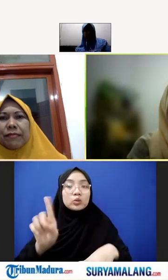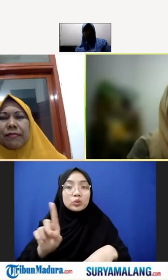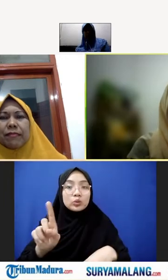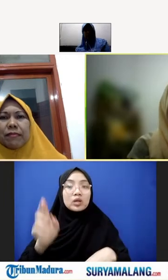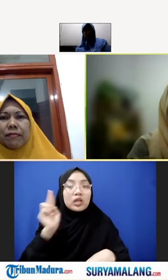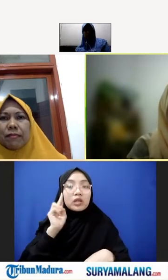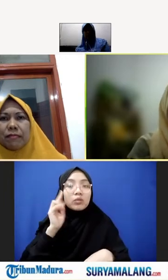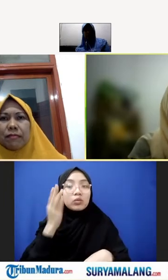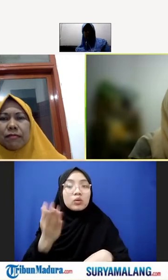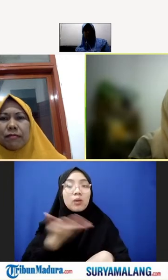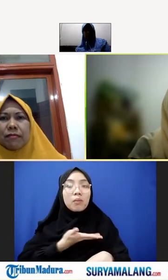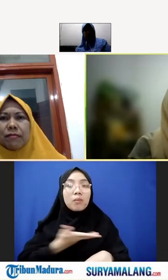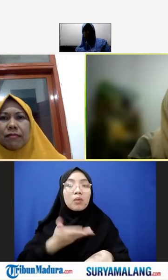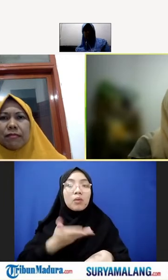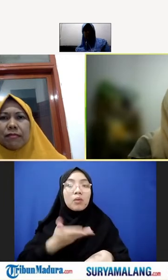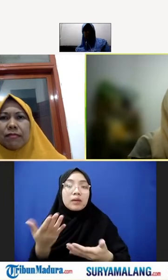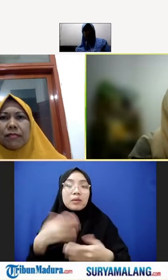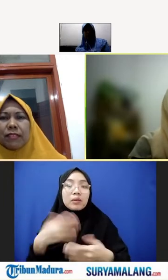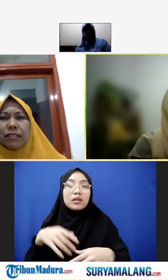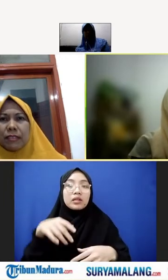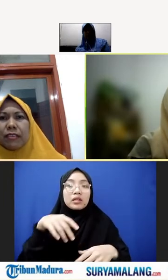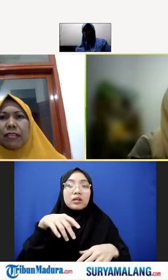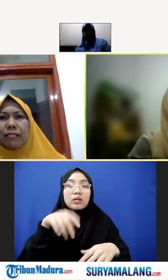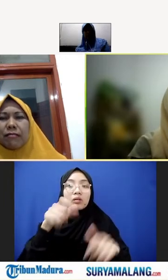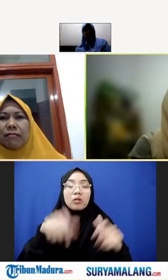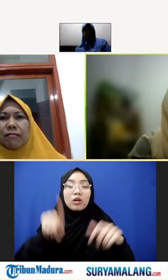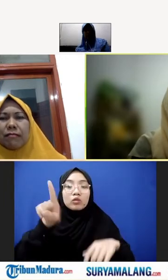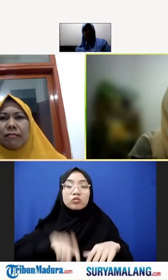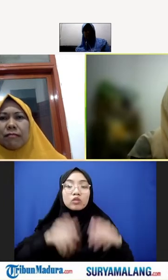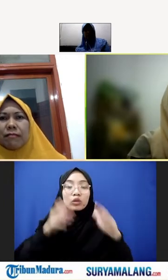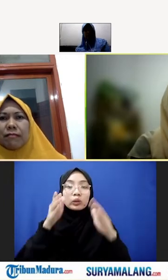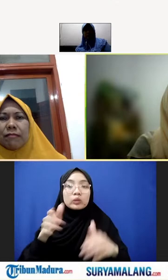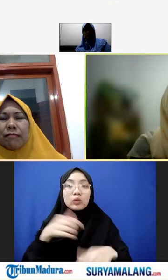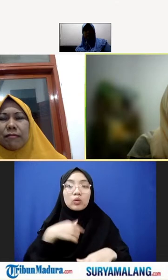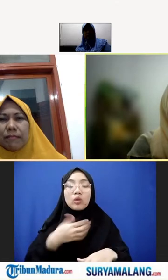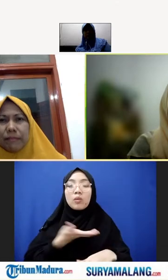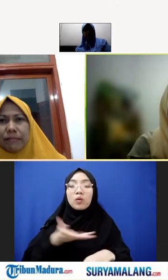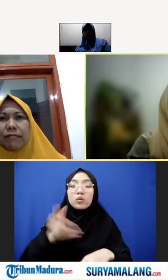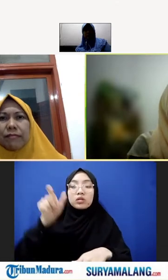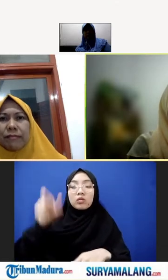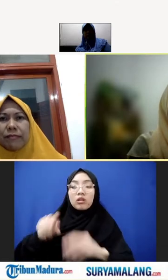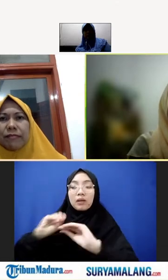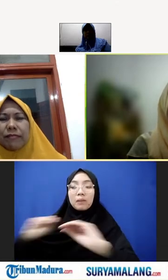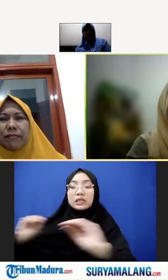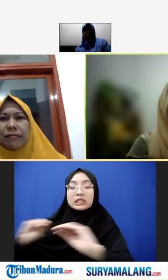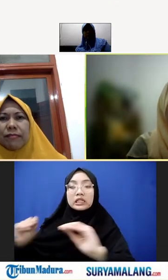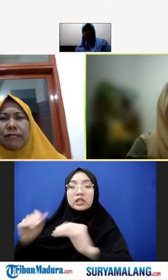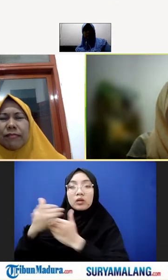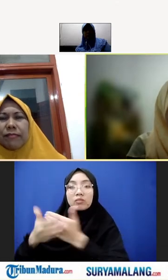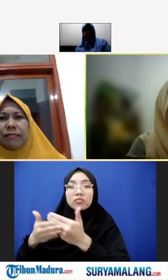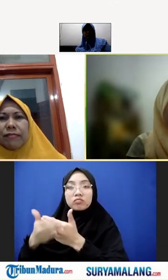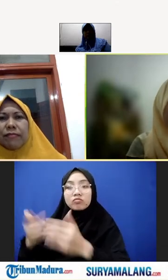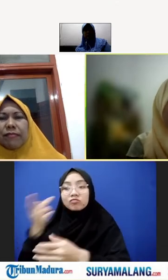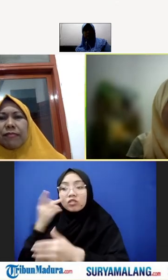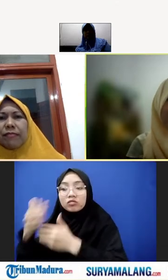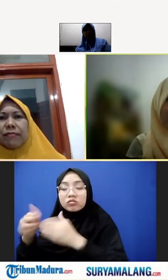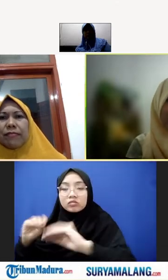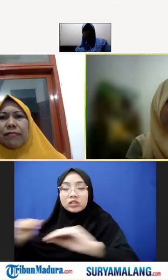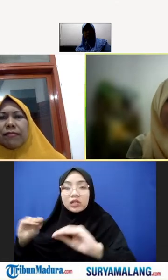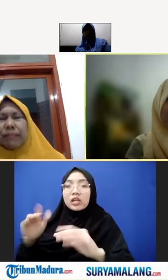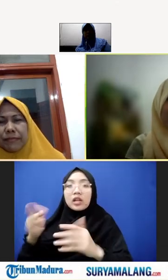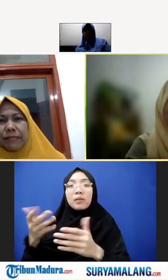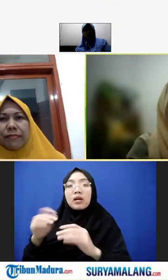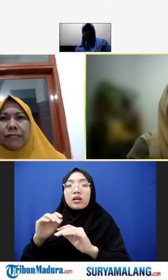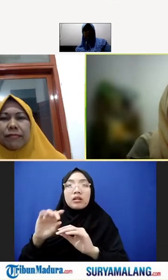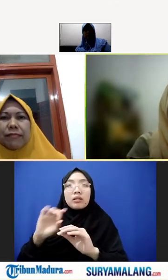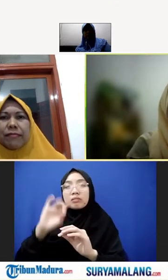ibu, terutama karena special need. Aku mau jadi pendidiknya dia, pengasuh, pendidik, dan apa, dan pengajar, dan apa.